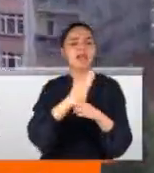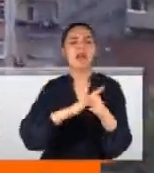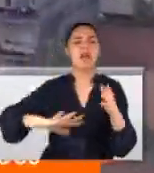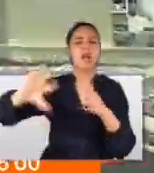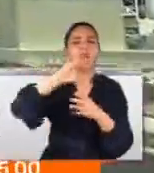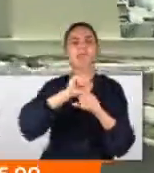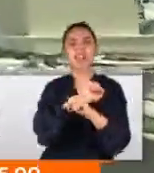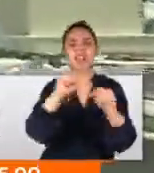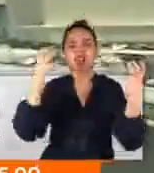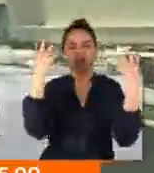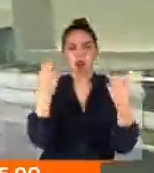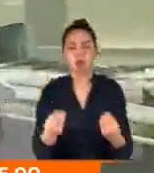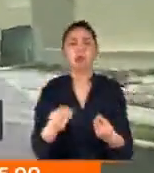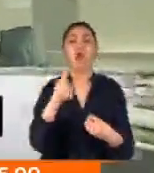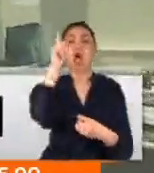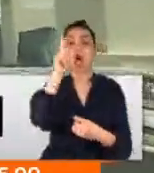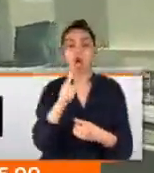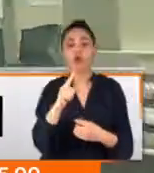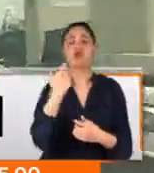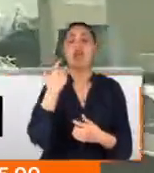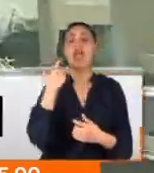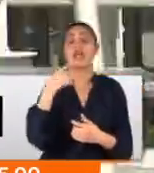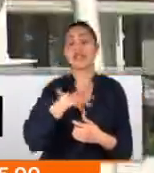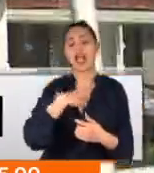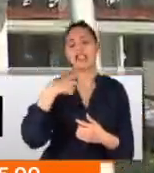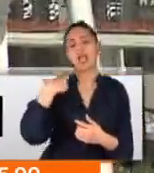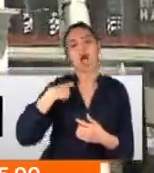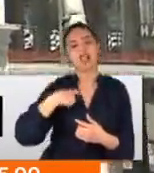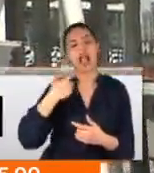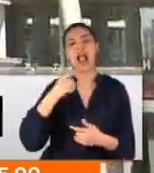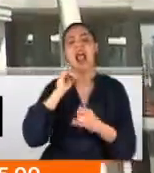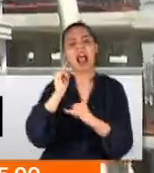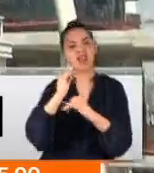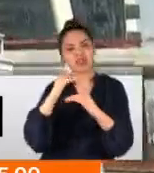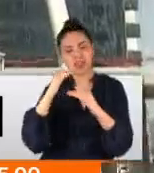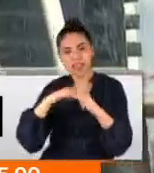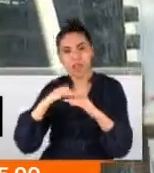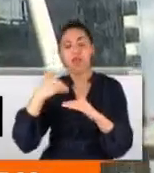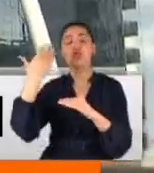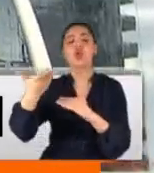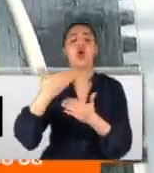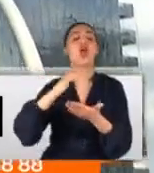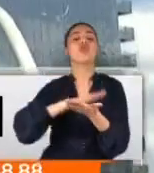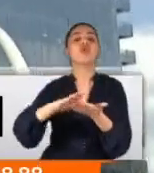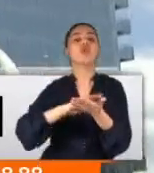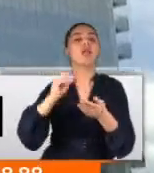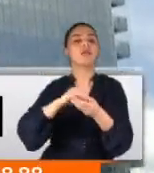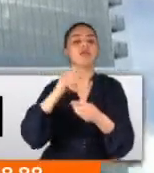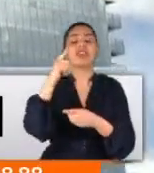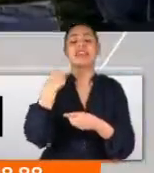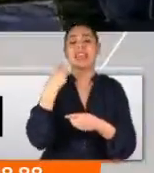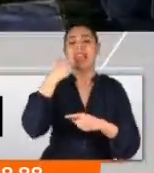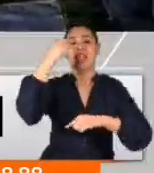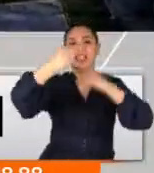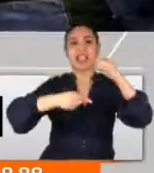yeksan edilmiştir. Önce öz eleştiri yaptı, sonra telafi etmek için önemli adımların atıldığını söyledi. Yeni bir devir başlatıyoruz